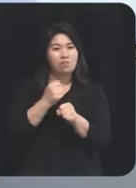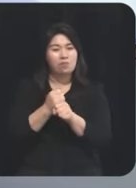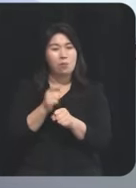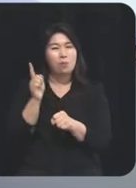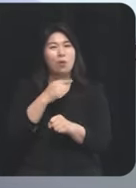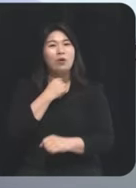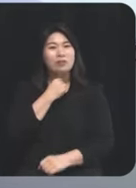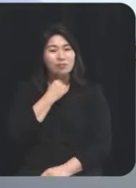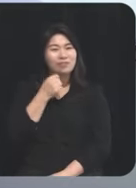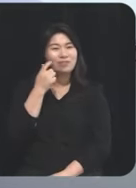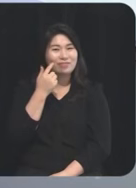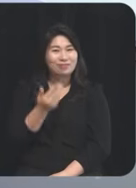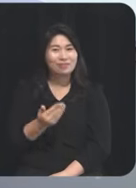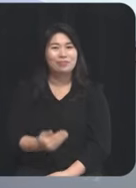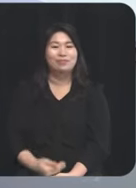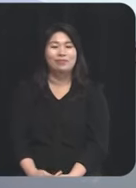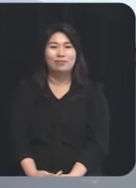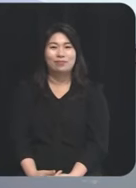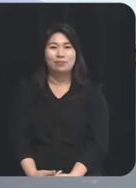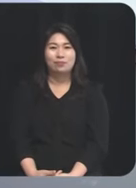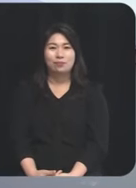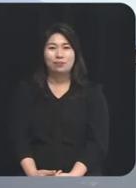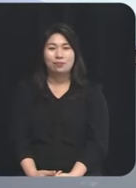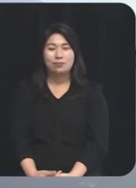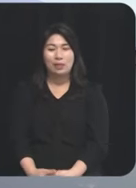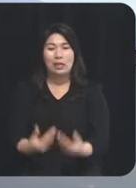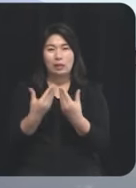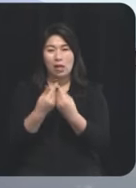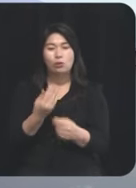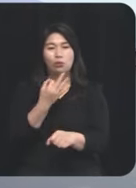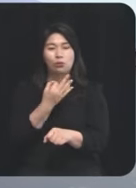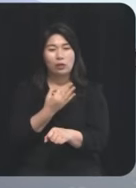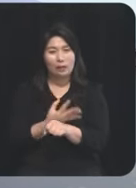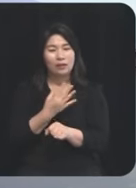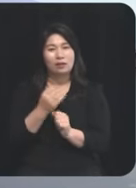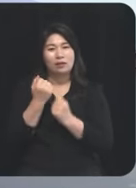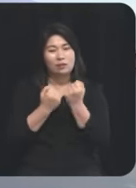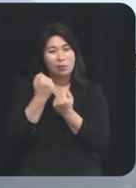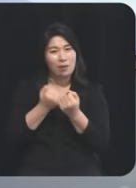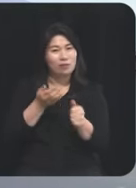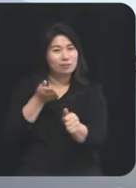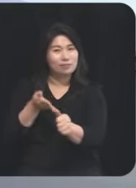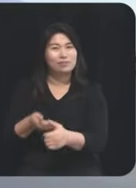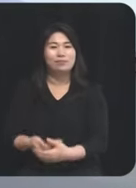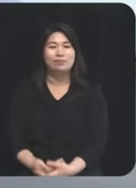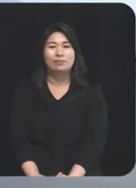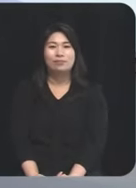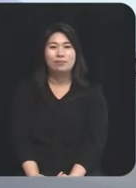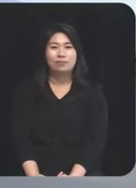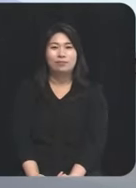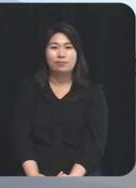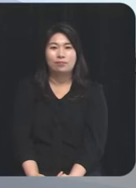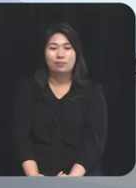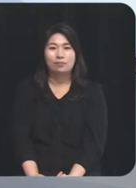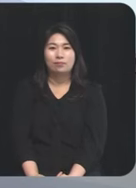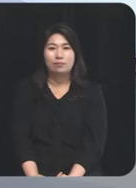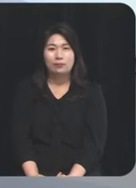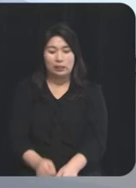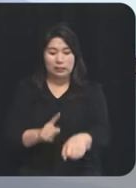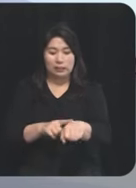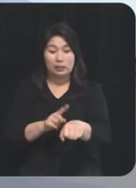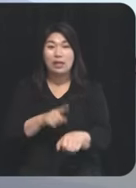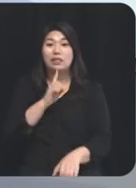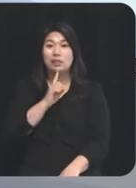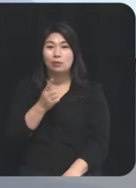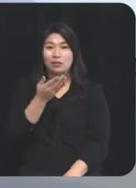싶은지 여쭤보도록 하겠습니다. 간단한 좀 내용도 함께 소개를 해주시면 좋을 것 같습니다. 후보별로 1분